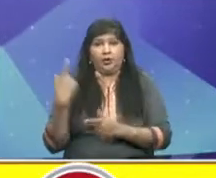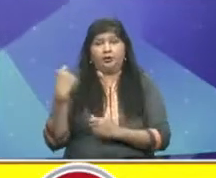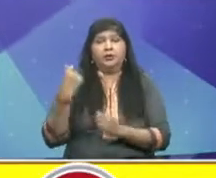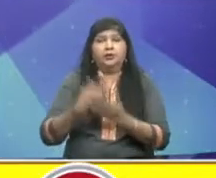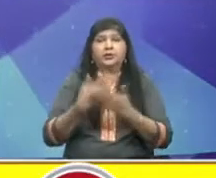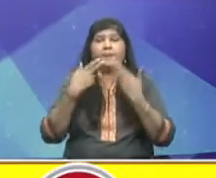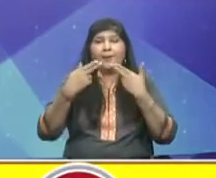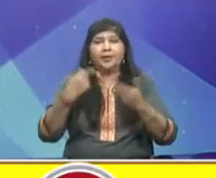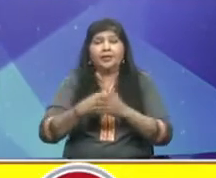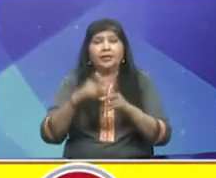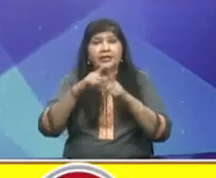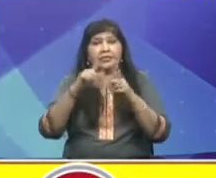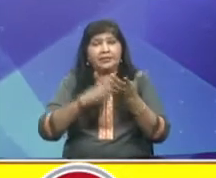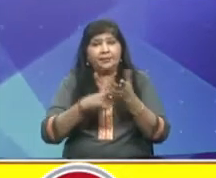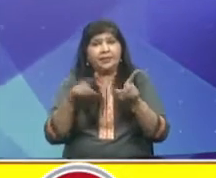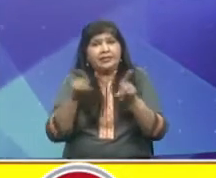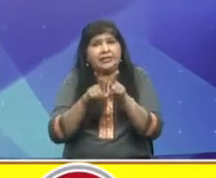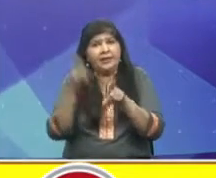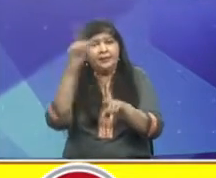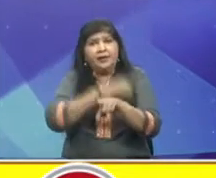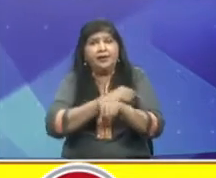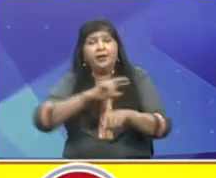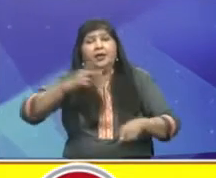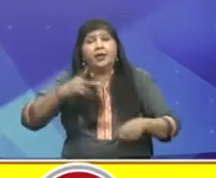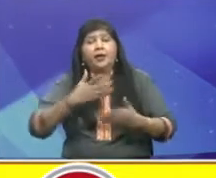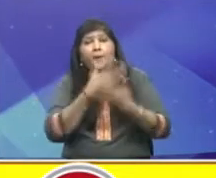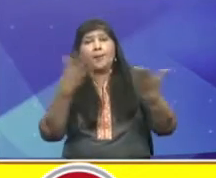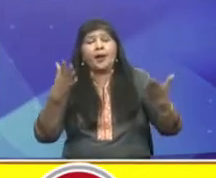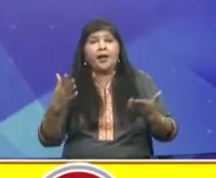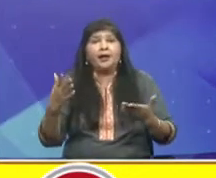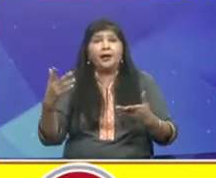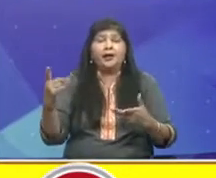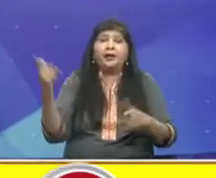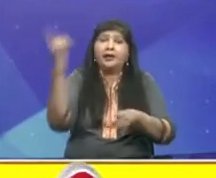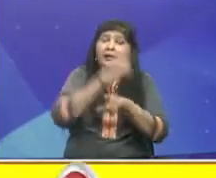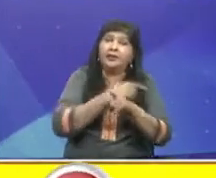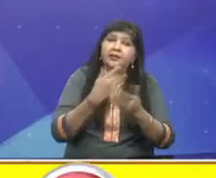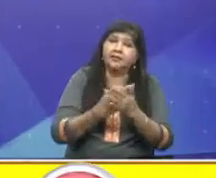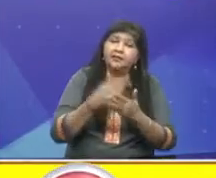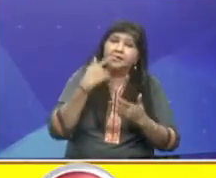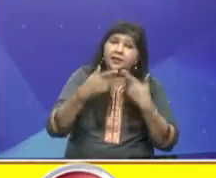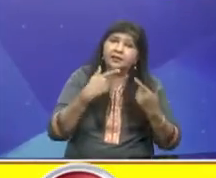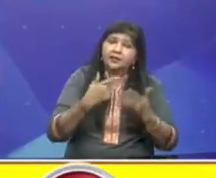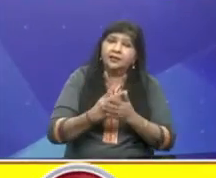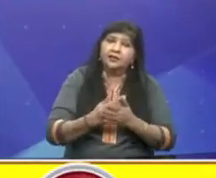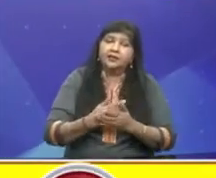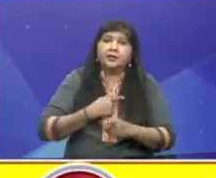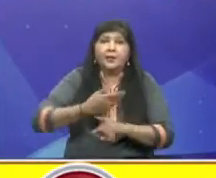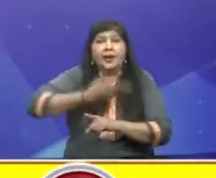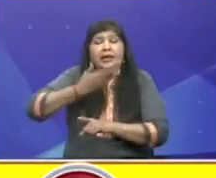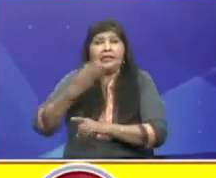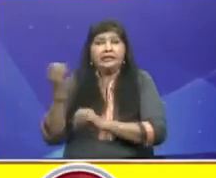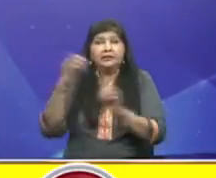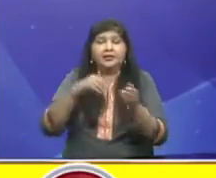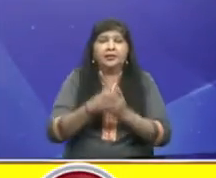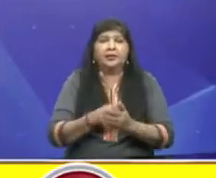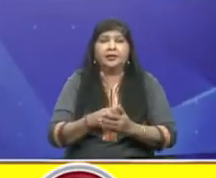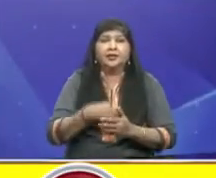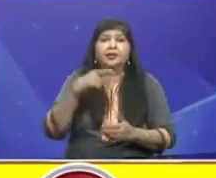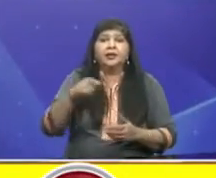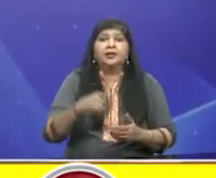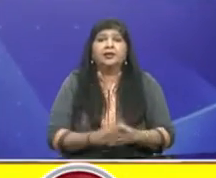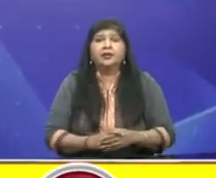दिसंबर महीने में ही एक और बड़ा दिन हमारे सामने आता है, जिससे हम प्रेरणा लेते हैं। ये दिन